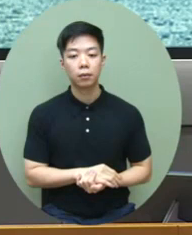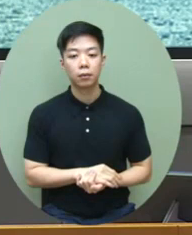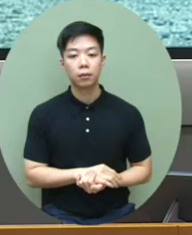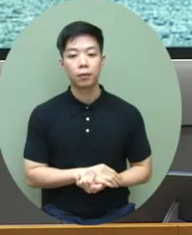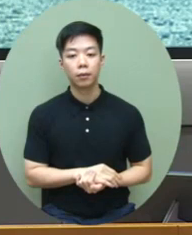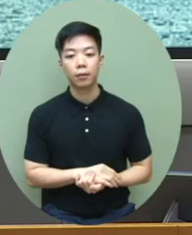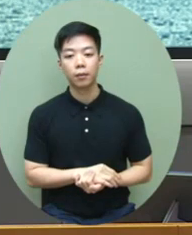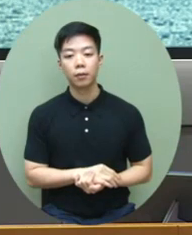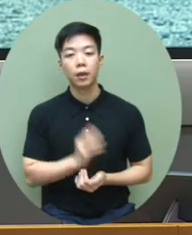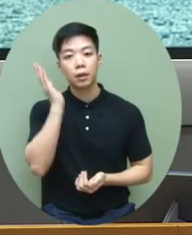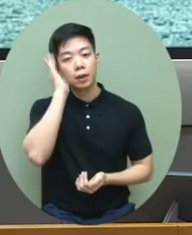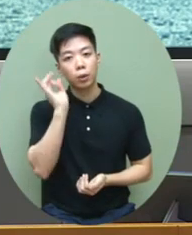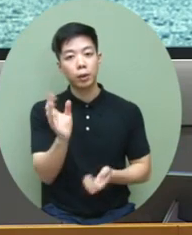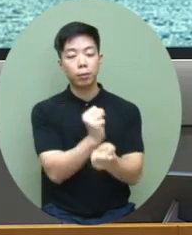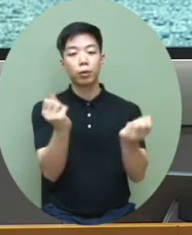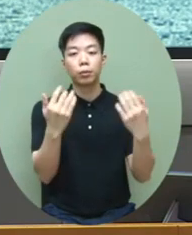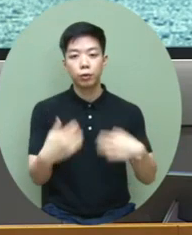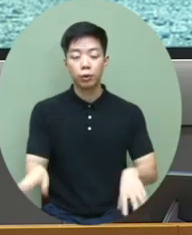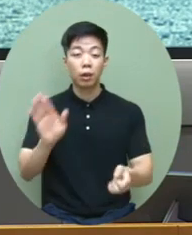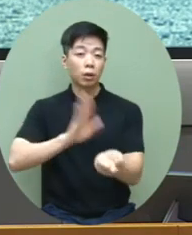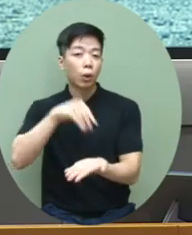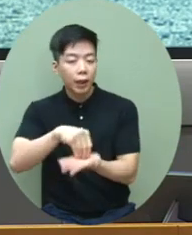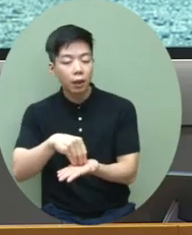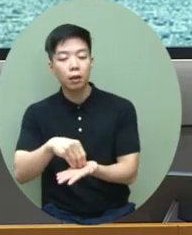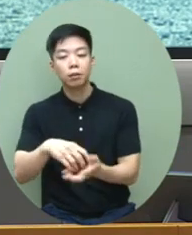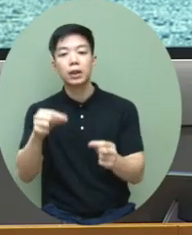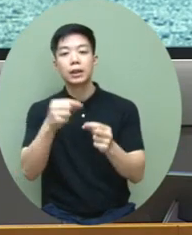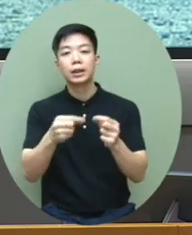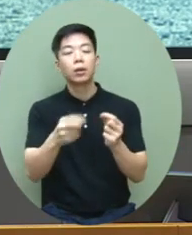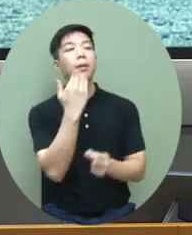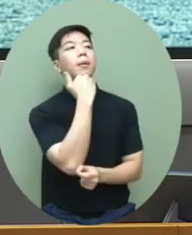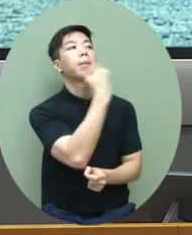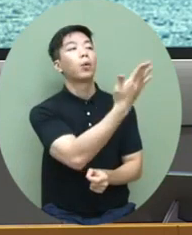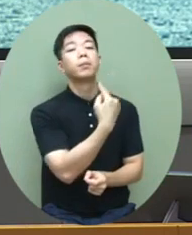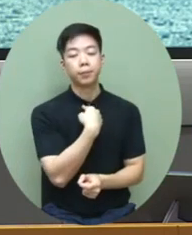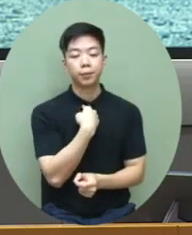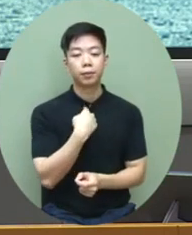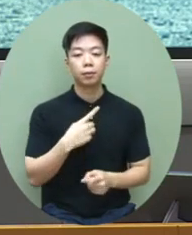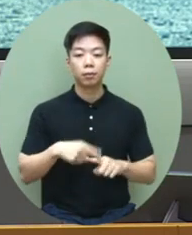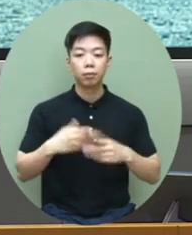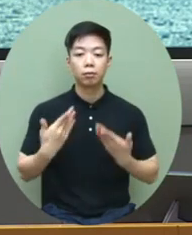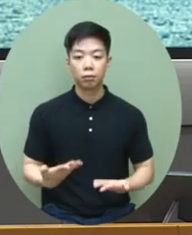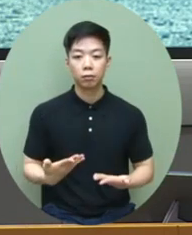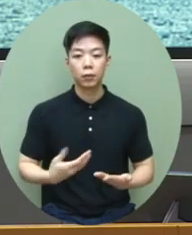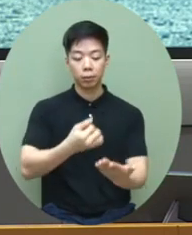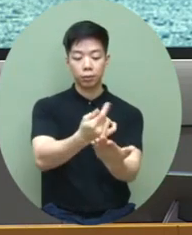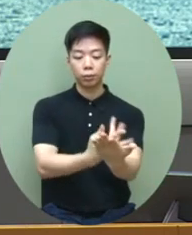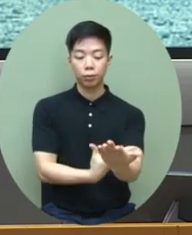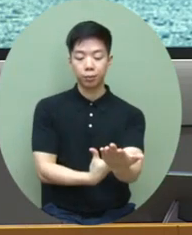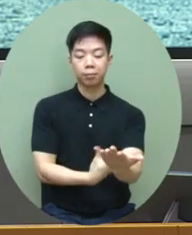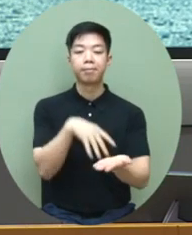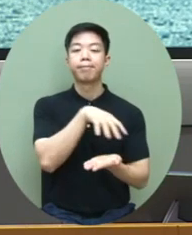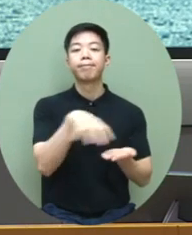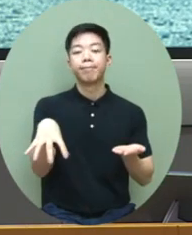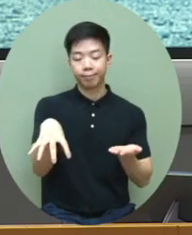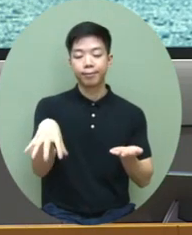係要呈報翻佢啲資料啦。咁其實都係跟翻而家嘅分流嗰種情況，即係如果佢家居嘅